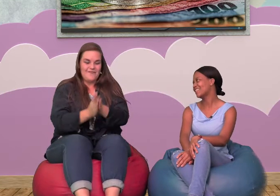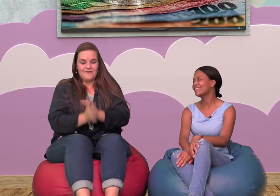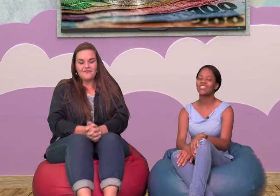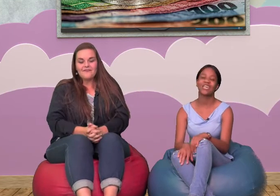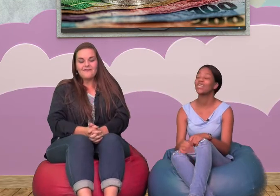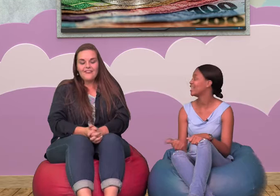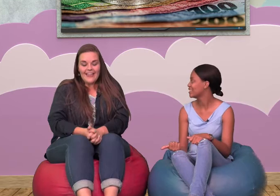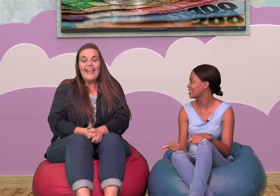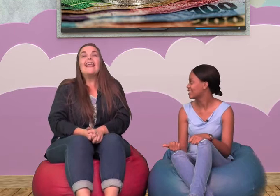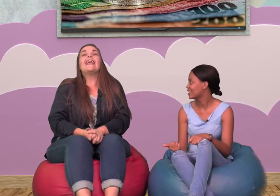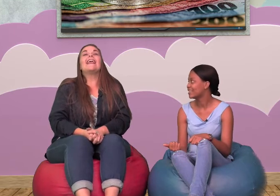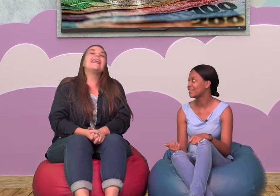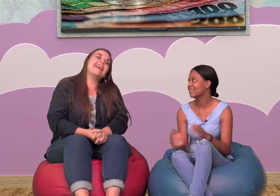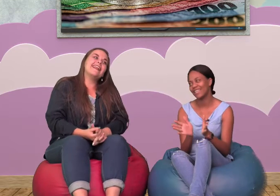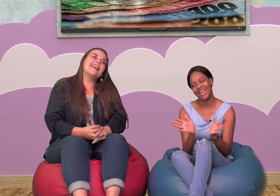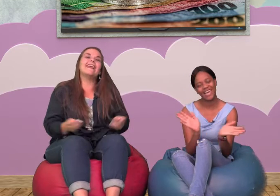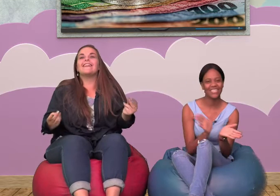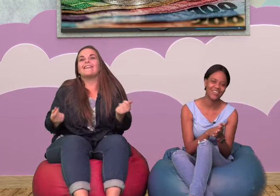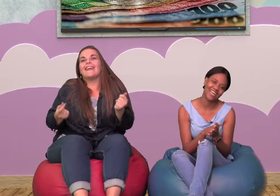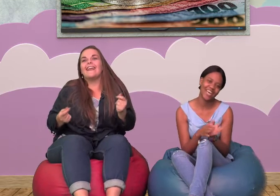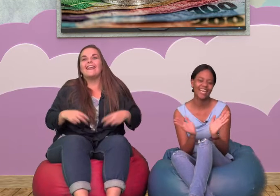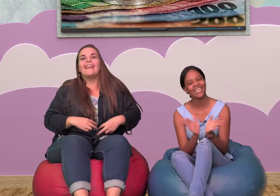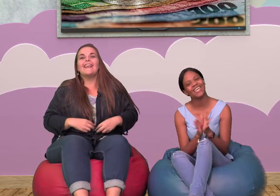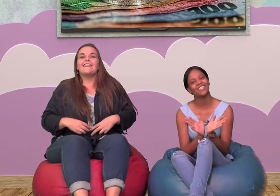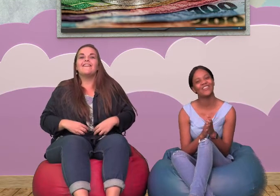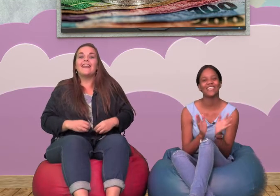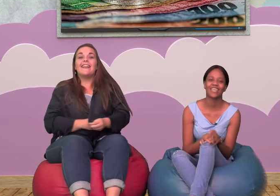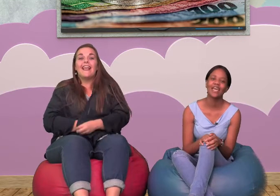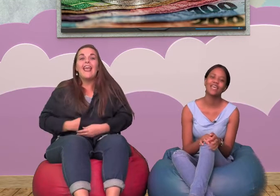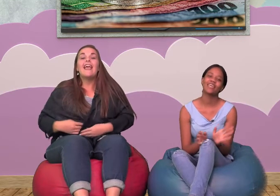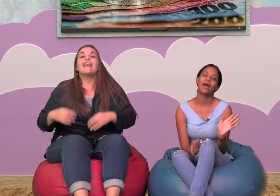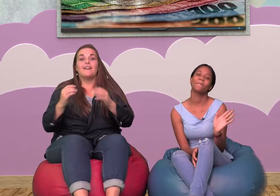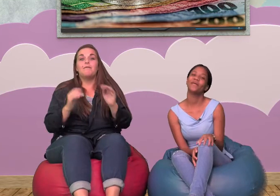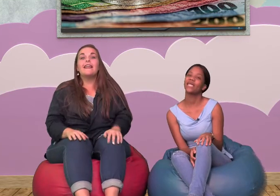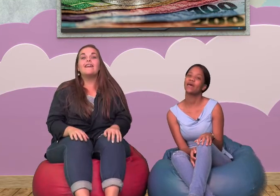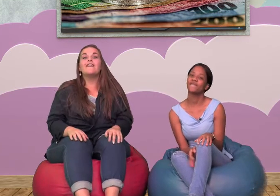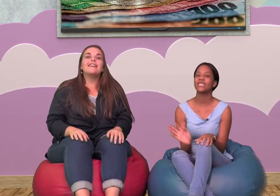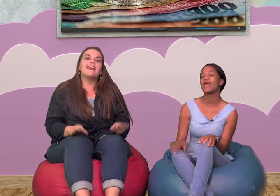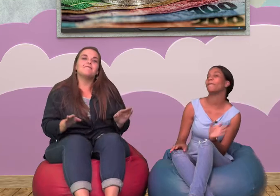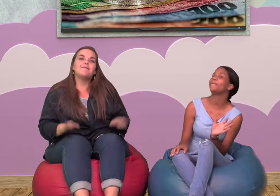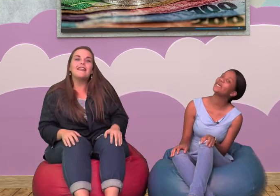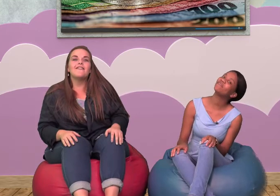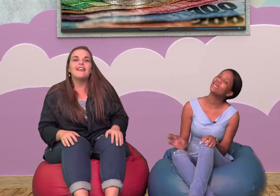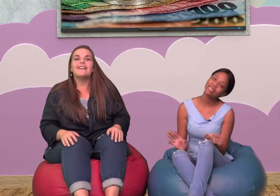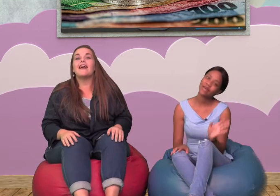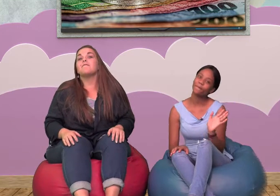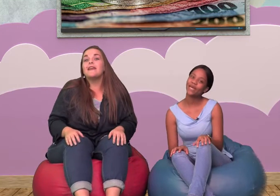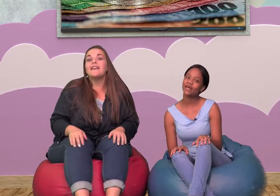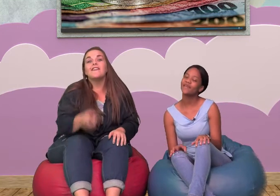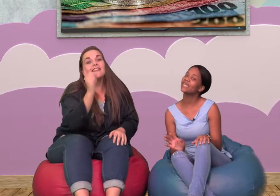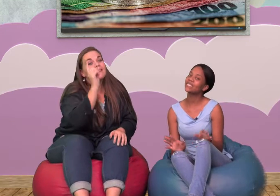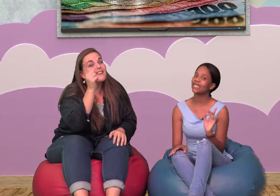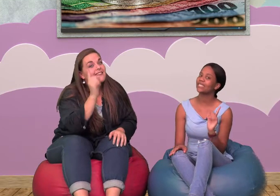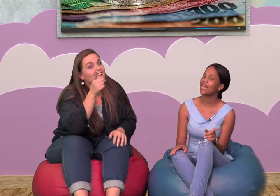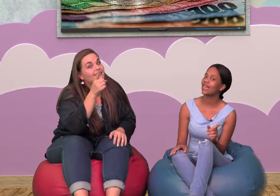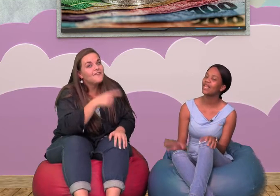Ja. Is jy gereed? 1, 2, 1, 2, 3. Jan Pierrewiet, Jan Pierrewiet, Jan